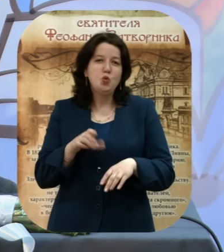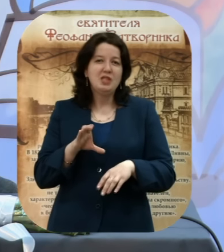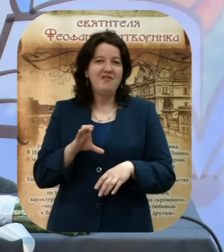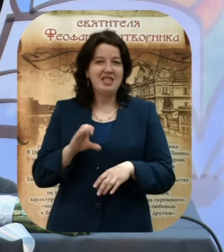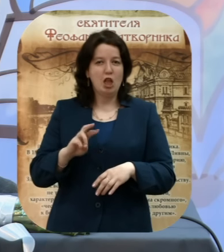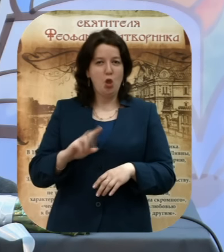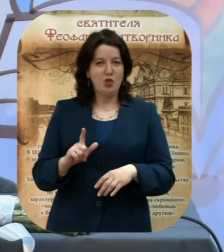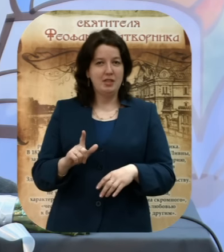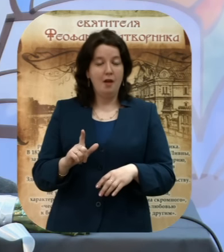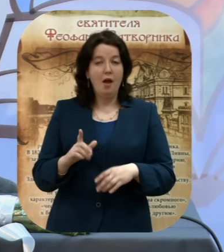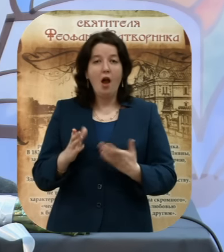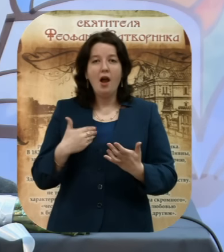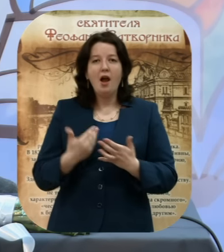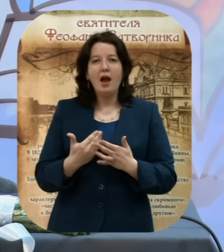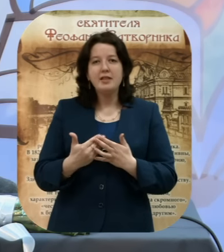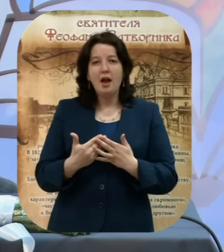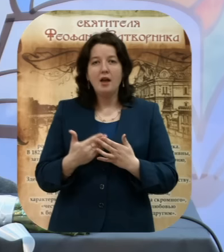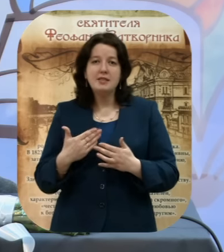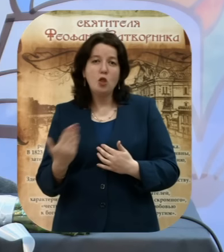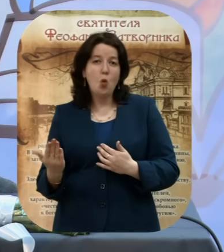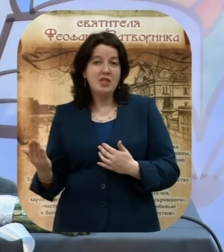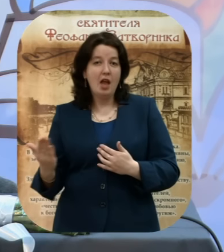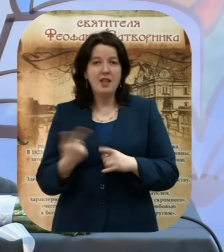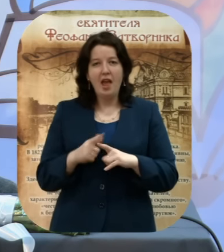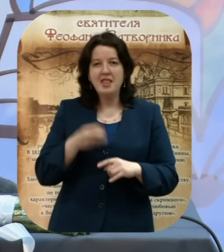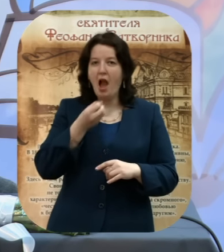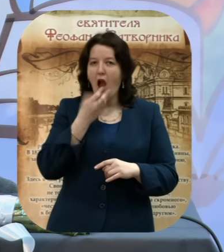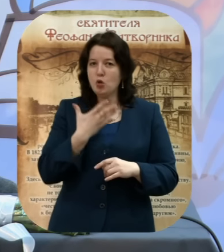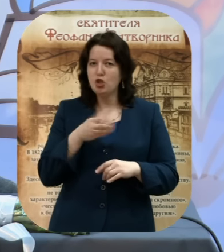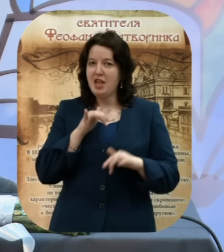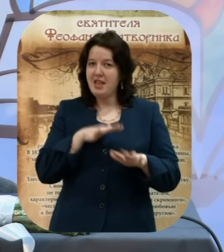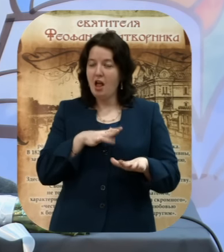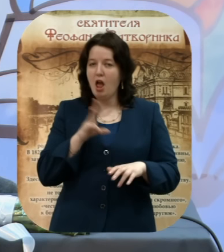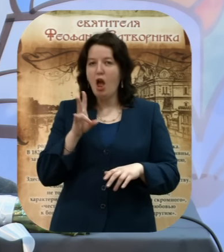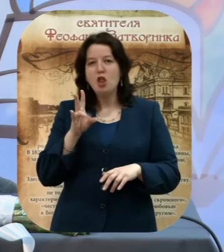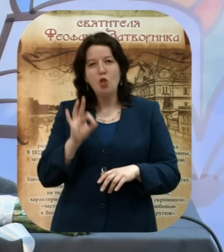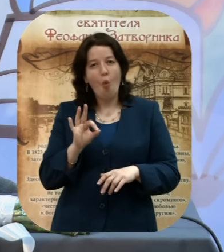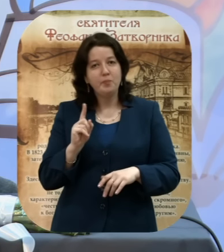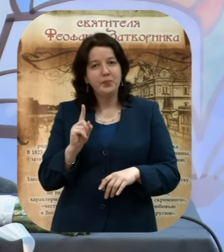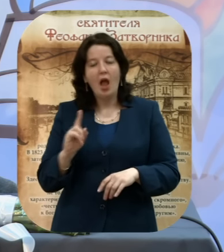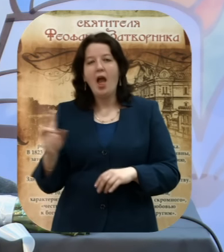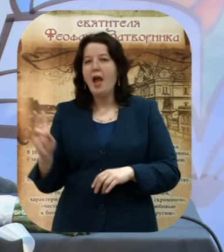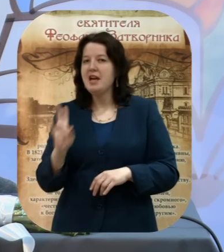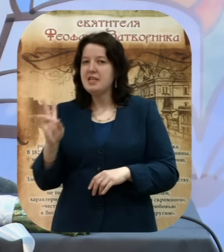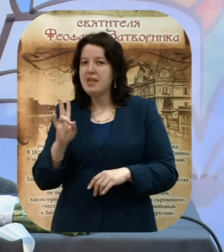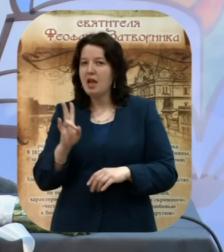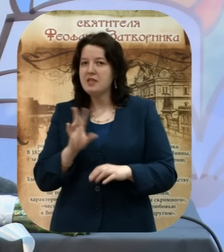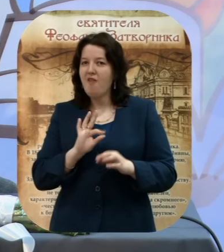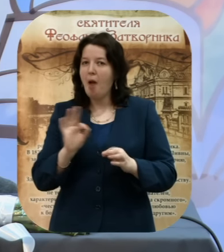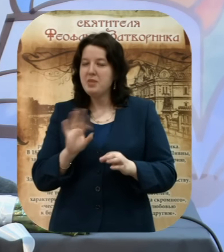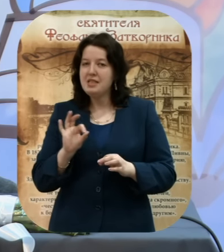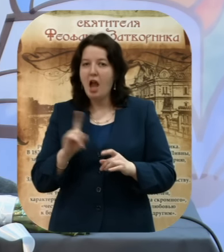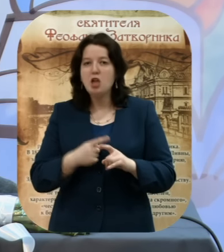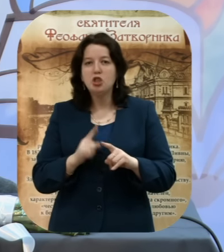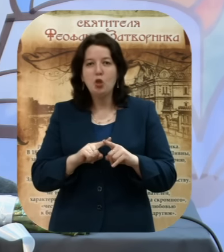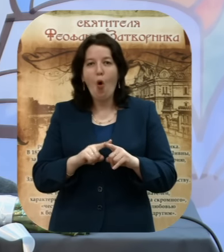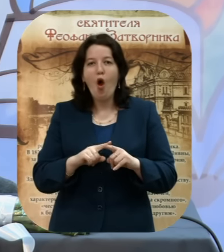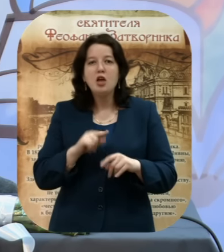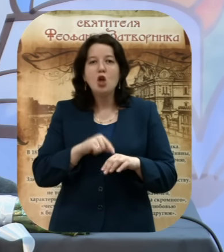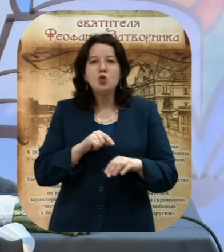чувствительность. С одной стороны, кажется, это хорошее дело, но христианство говорит, эта чувствительность есть не что иное,